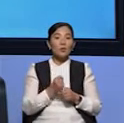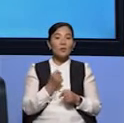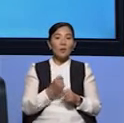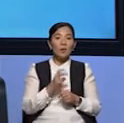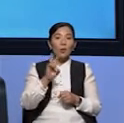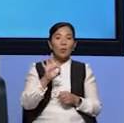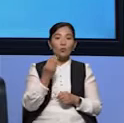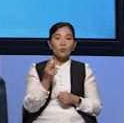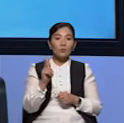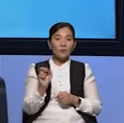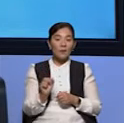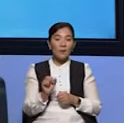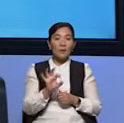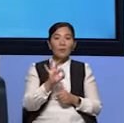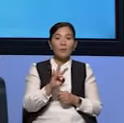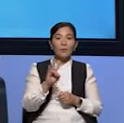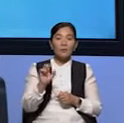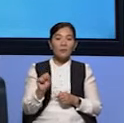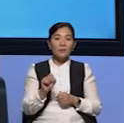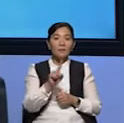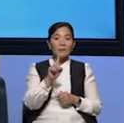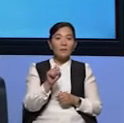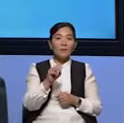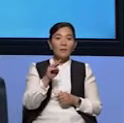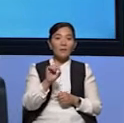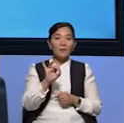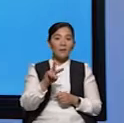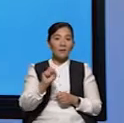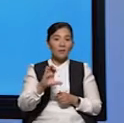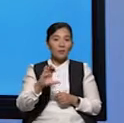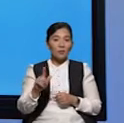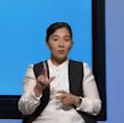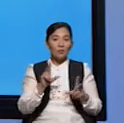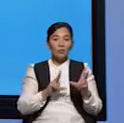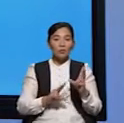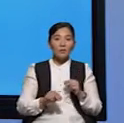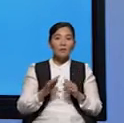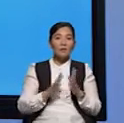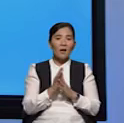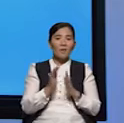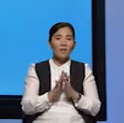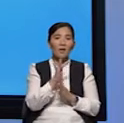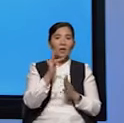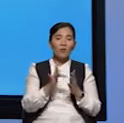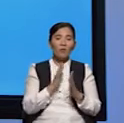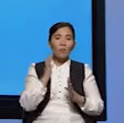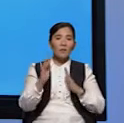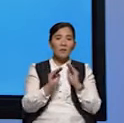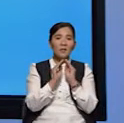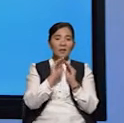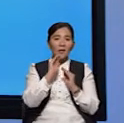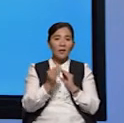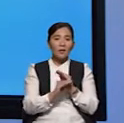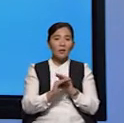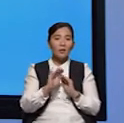делала кошка? Она затаилась, помните, да, ребята, в траве городского парка